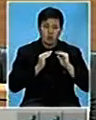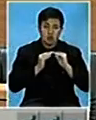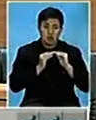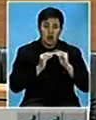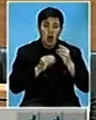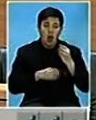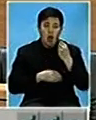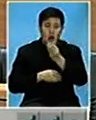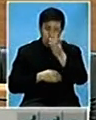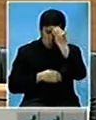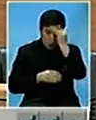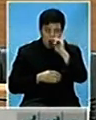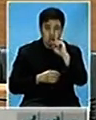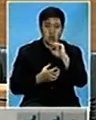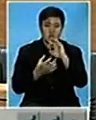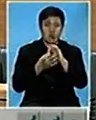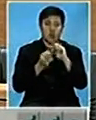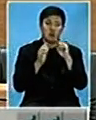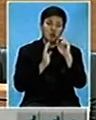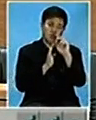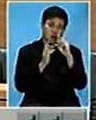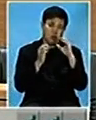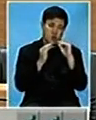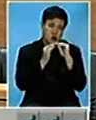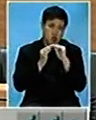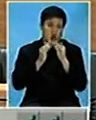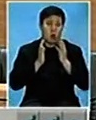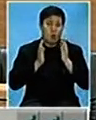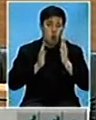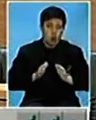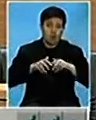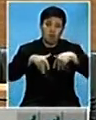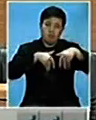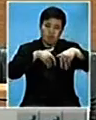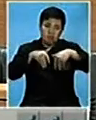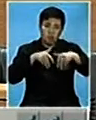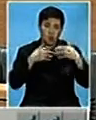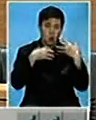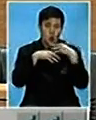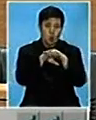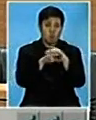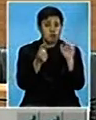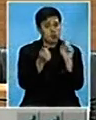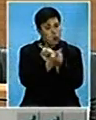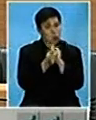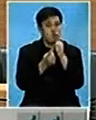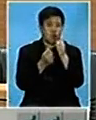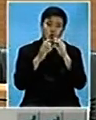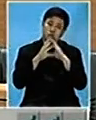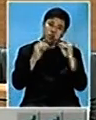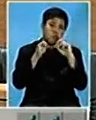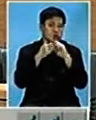พื่อได้มาซึ่งสิทธิของการเป็นพลเมืองที่จะอยู่ในสังคมร่วมกันอย่างสันติสุ